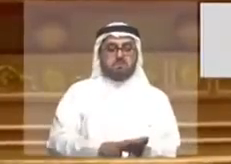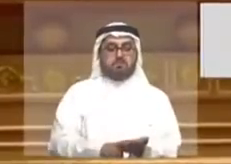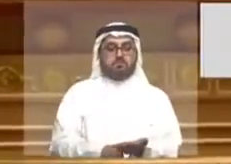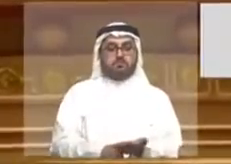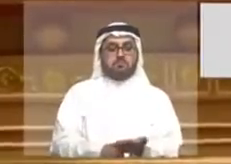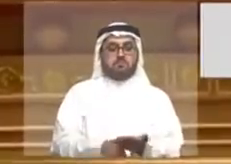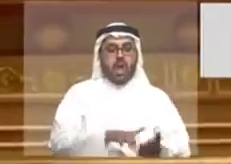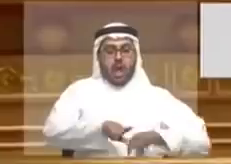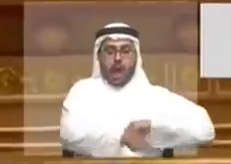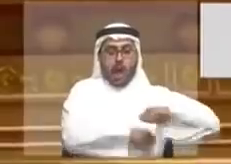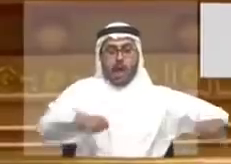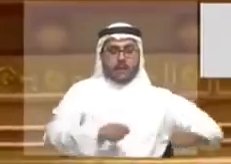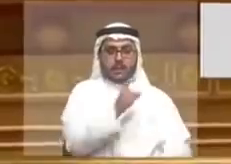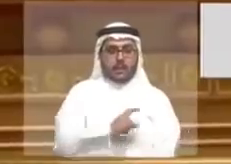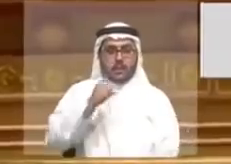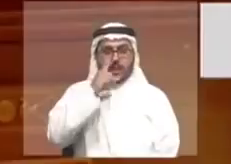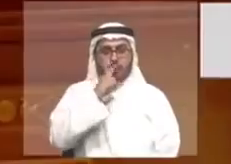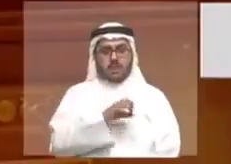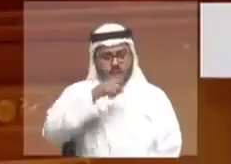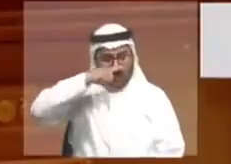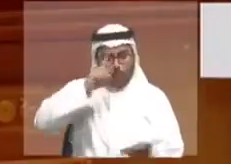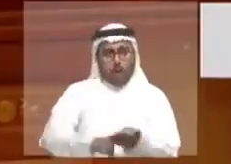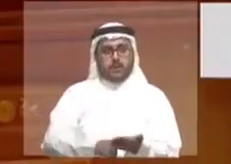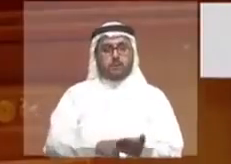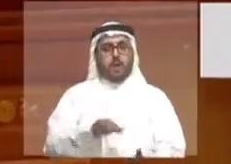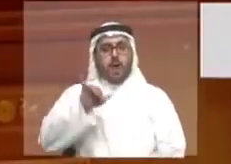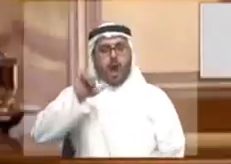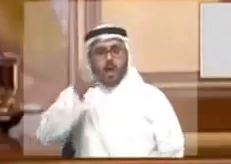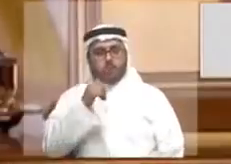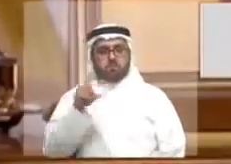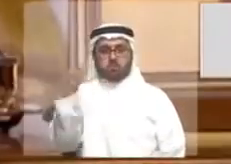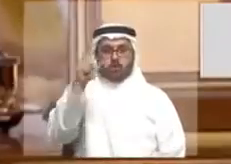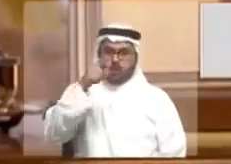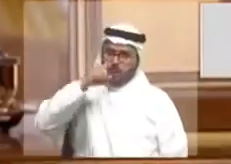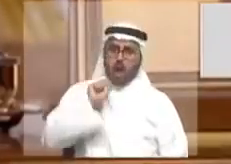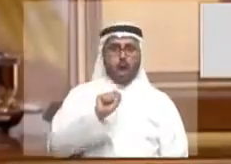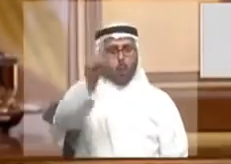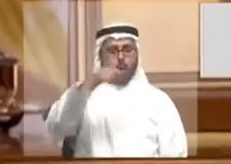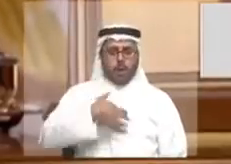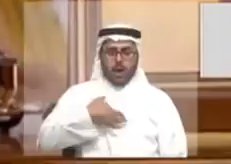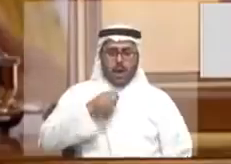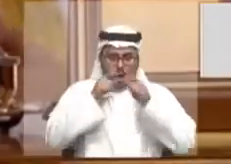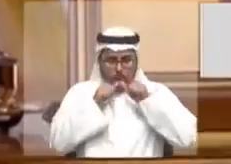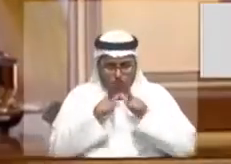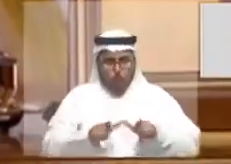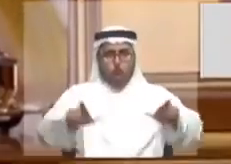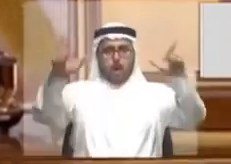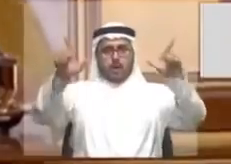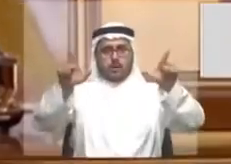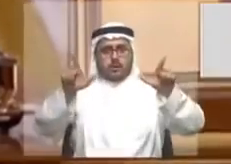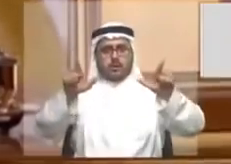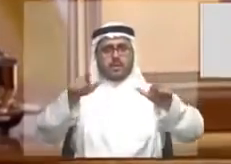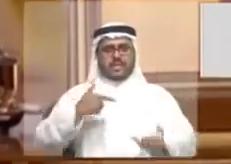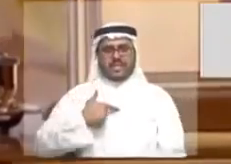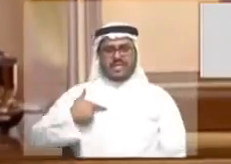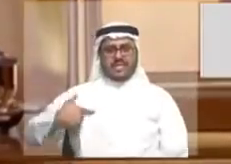العقيدة والضمير والانتماء للأمة العربية والإسلامية. أود أن أعلن